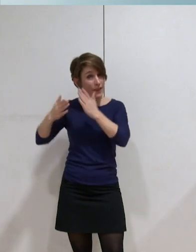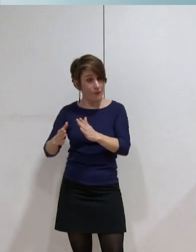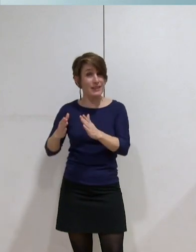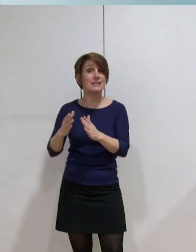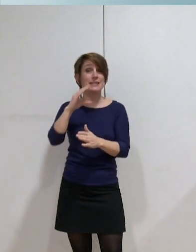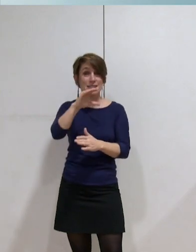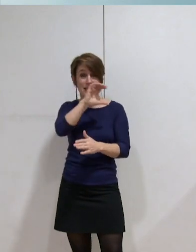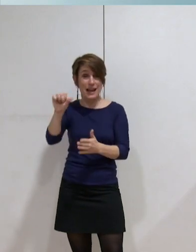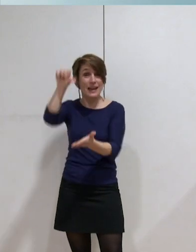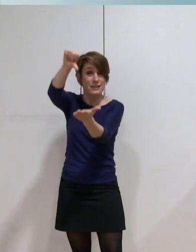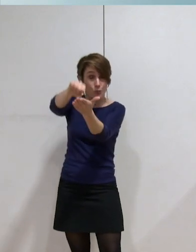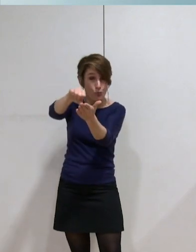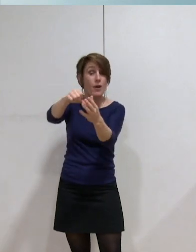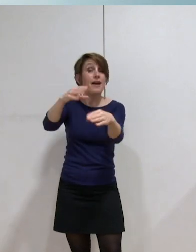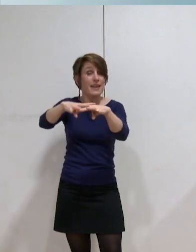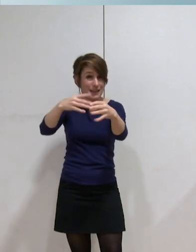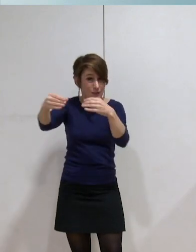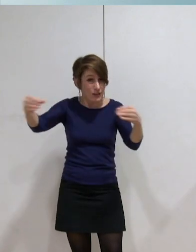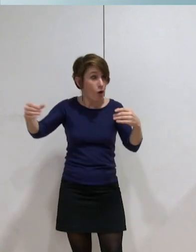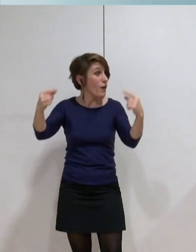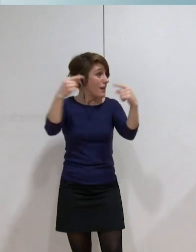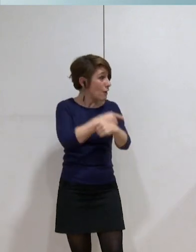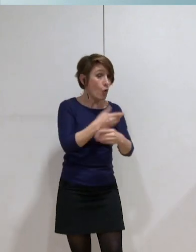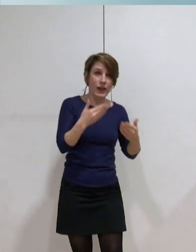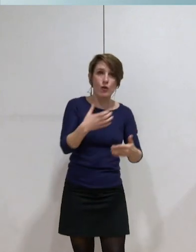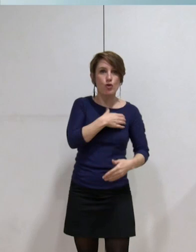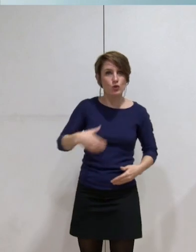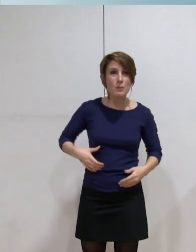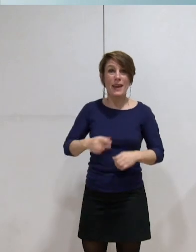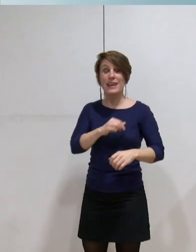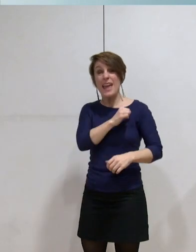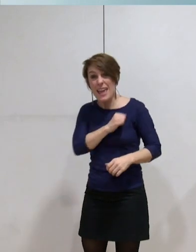neuve et c'est une municipalité d'extrême gauche qui décide de